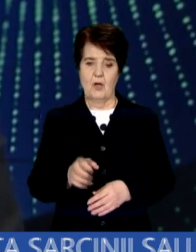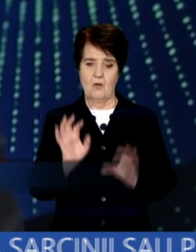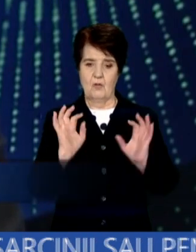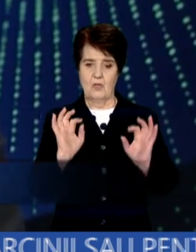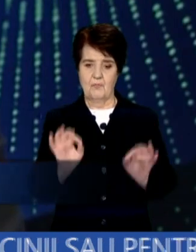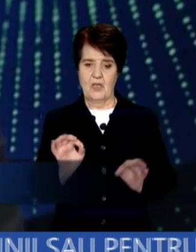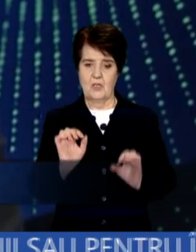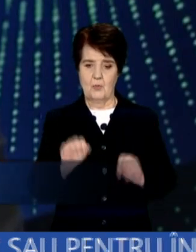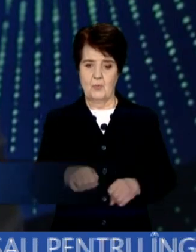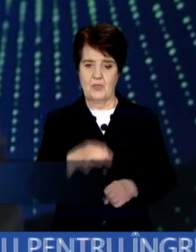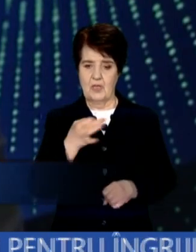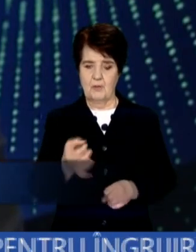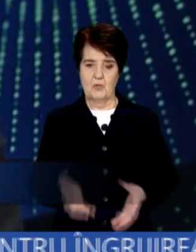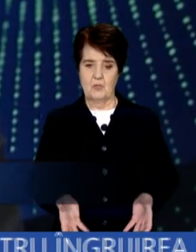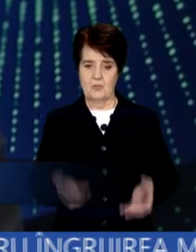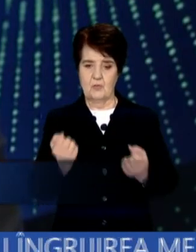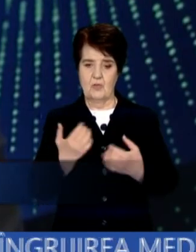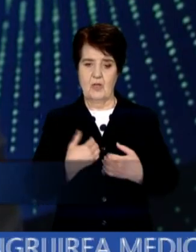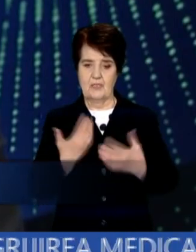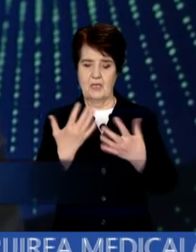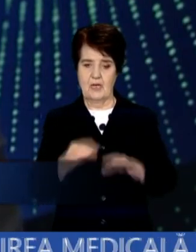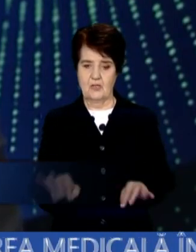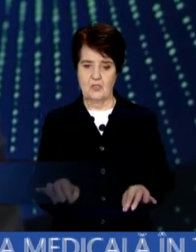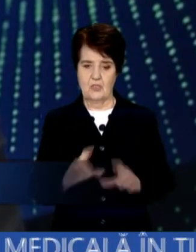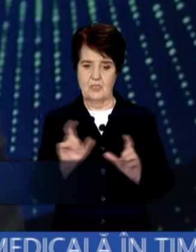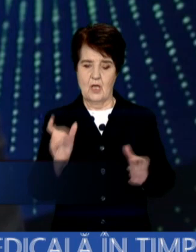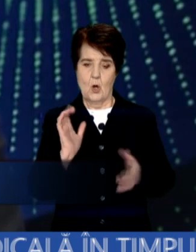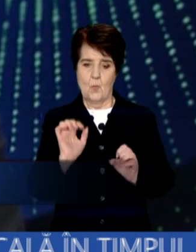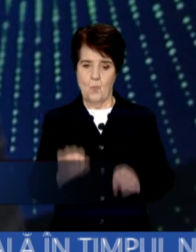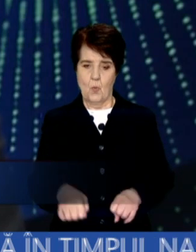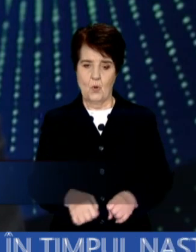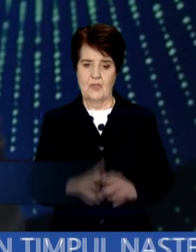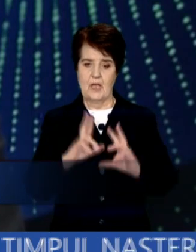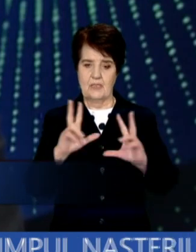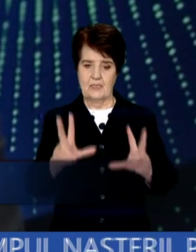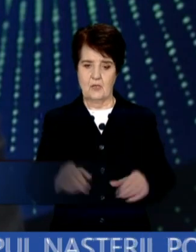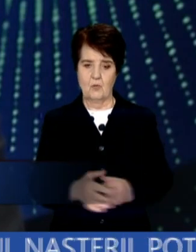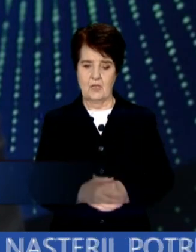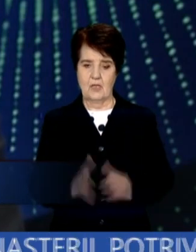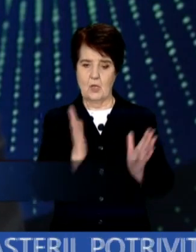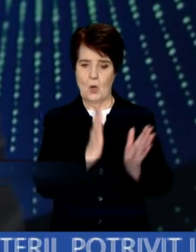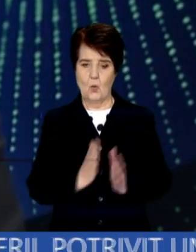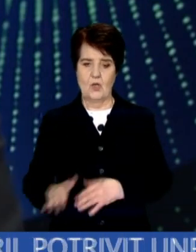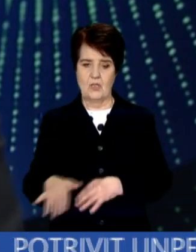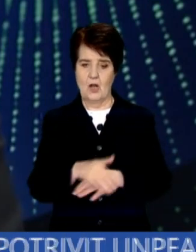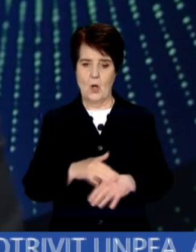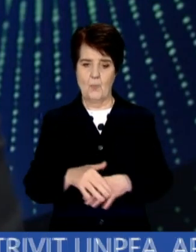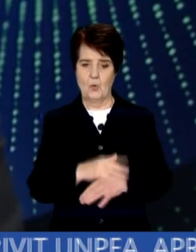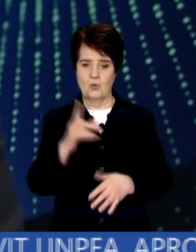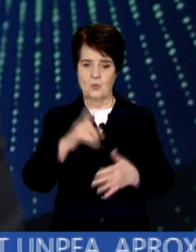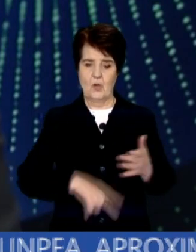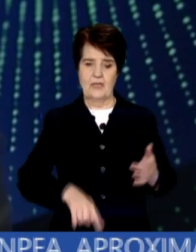că aici instituțiile noastre au accesa aici instituțiile noastre pot asigura ordinea publică și siguranța